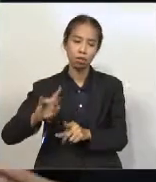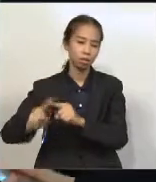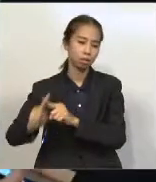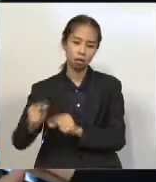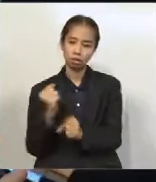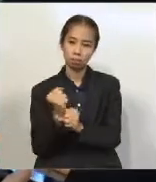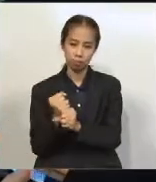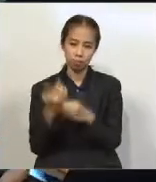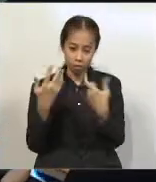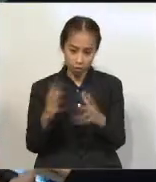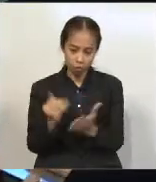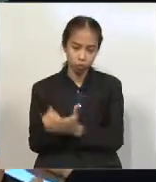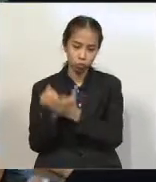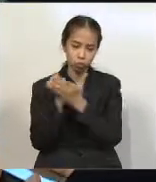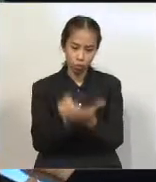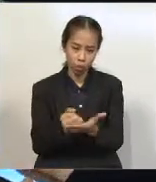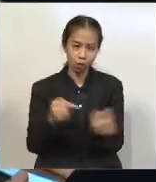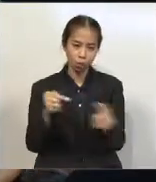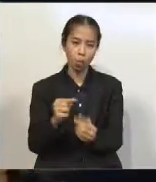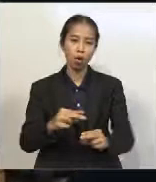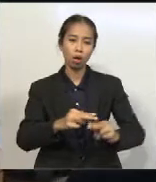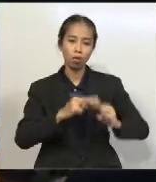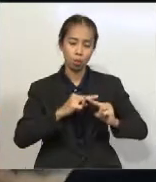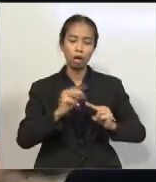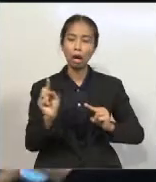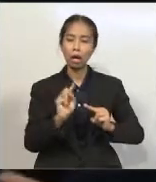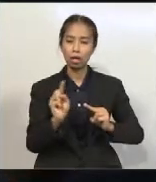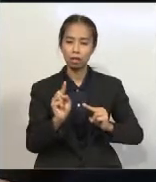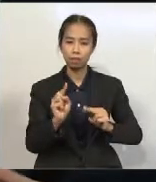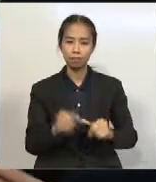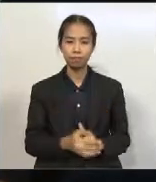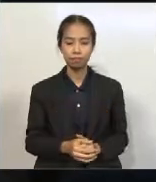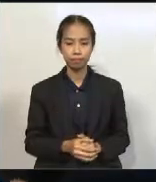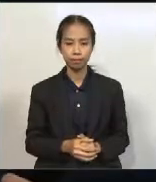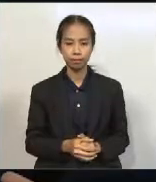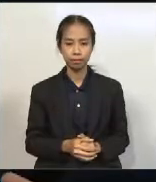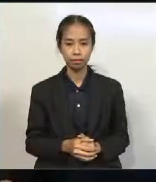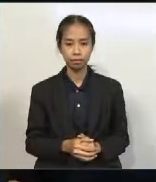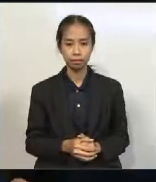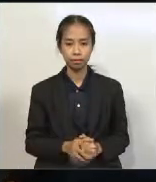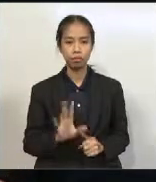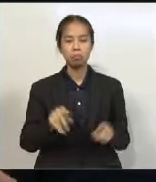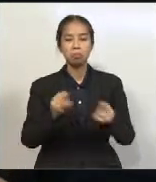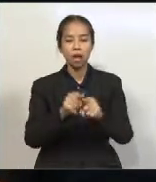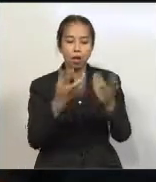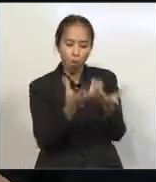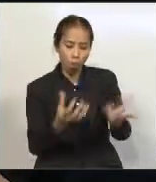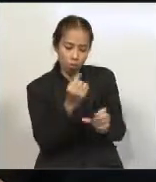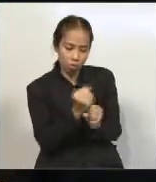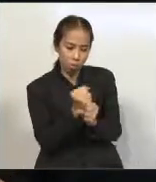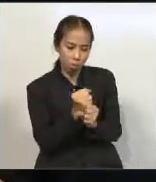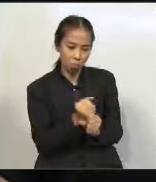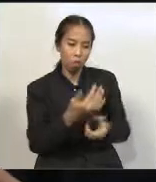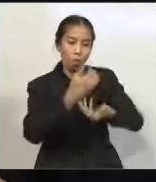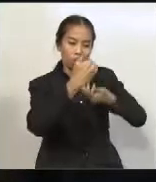แล้วก็จะช่วยภาคเอกชนสามารถที่จะส่งออกสินค้าไปในตล